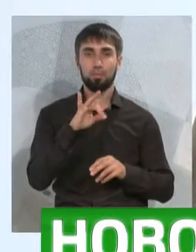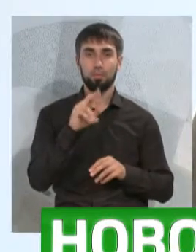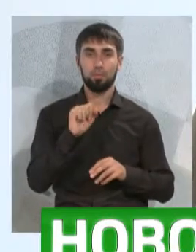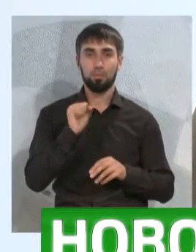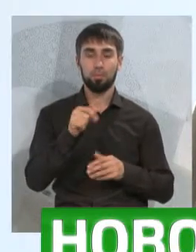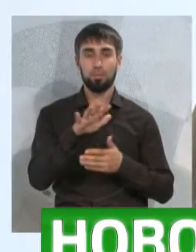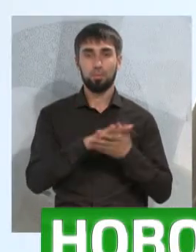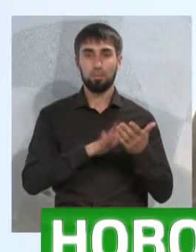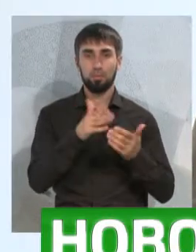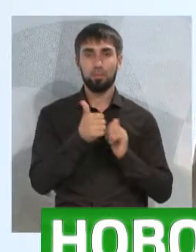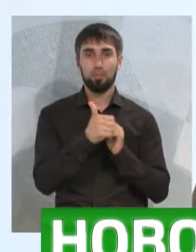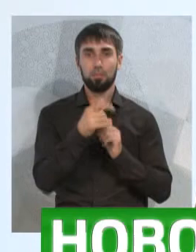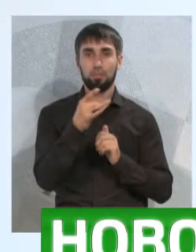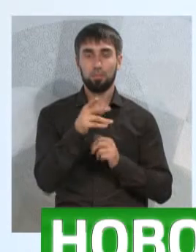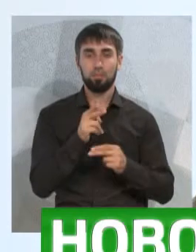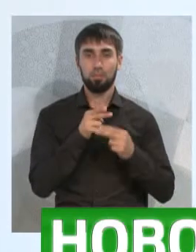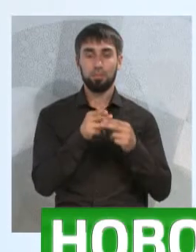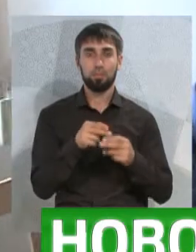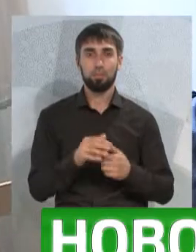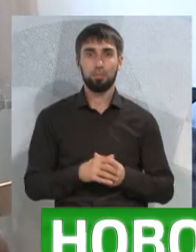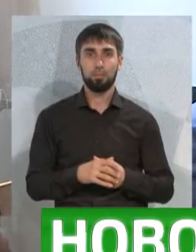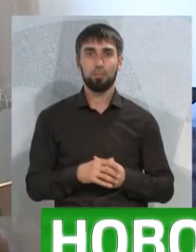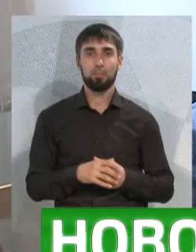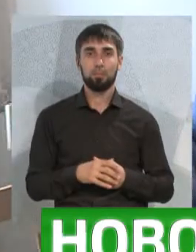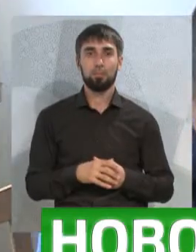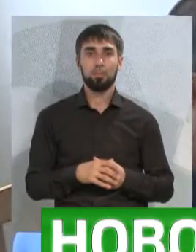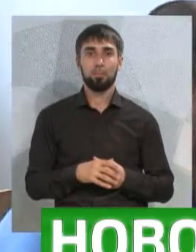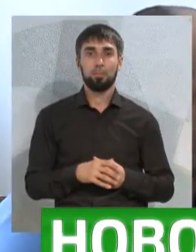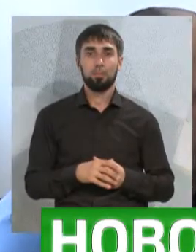Далее комиссию ждут в соседних регионах. Хава Газикова, Адам Далаков, Новости 24.